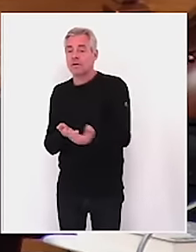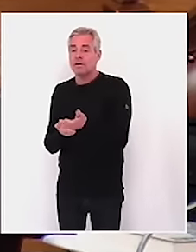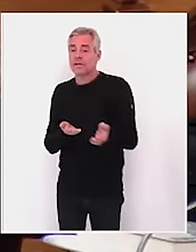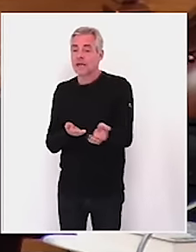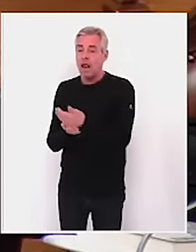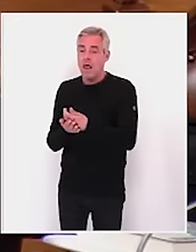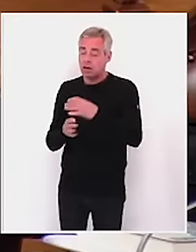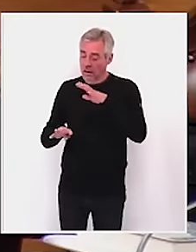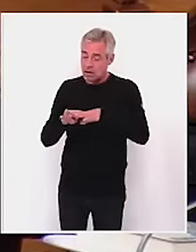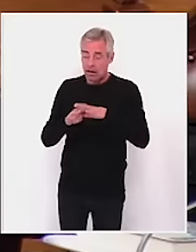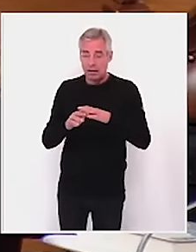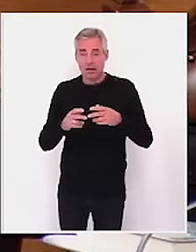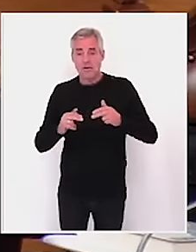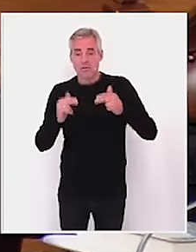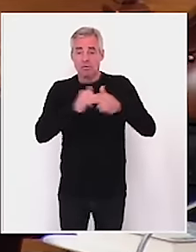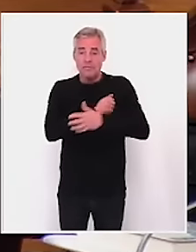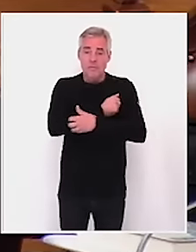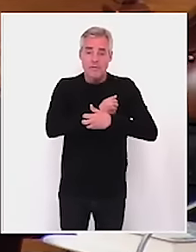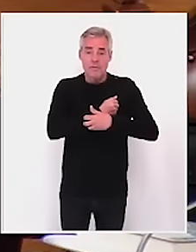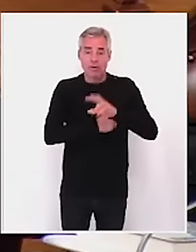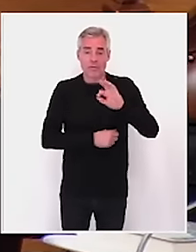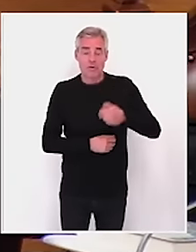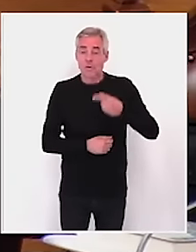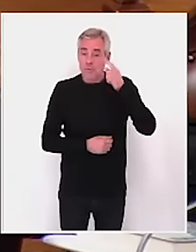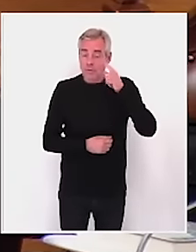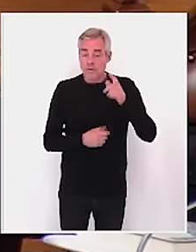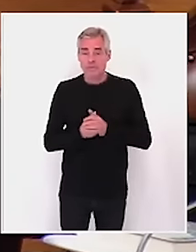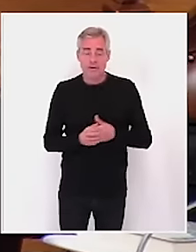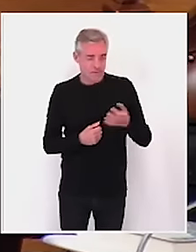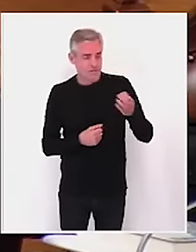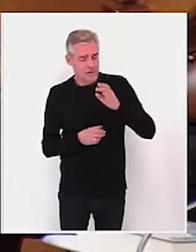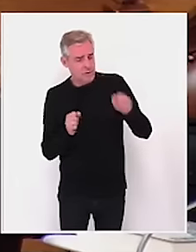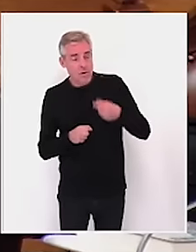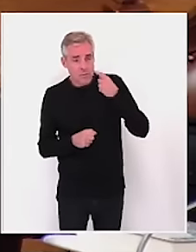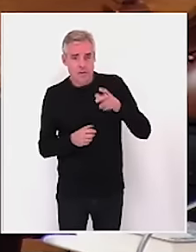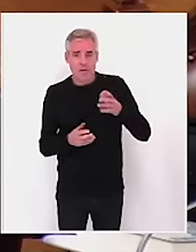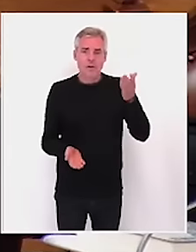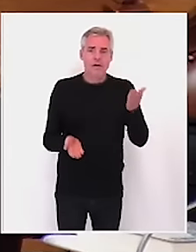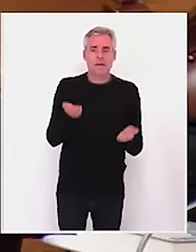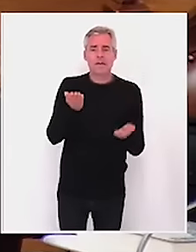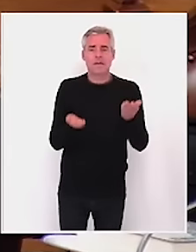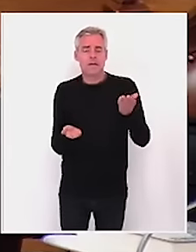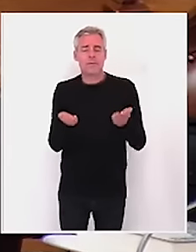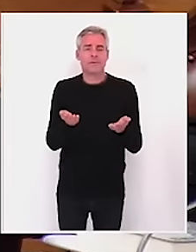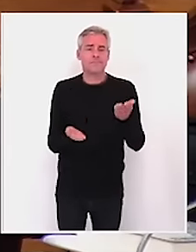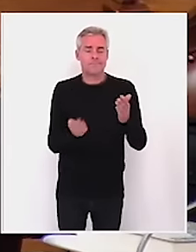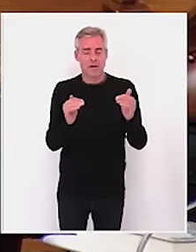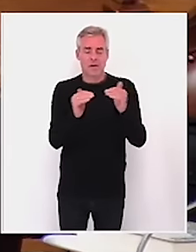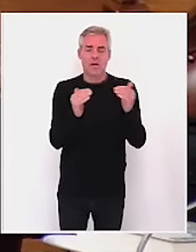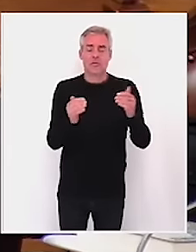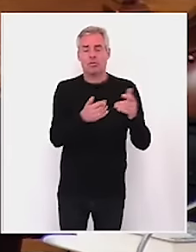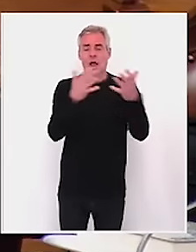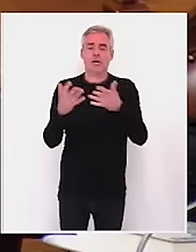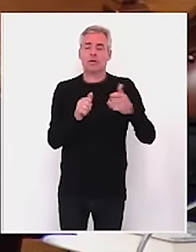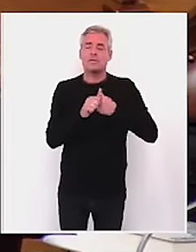qui tiennent compte du niveau de précarité, même si vous l'aviez déjà dit, parce que nous on pensait que c'était pas le cas, mais qu'il y avait une sorte d'équité, que c'était pas juste calculé